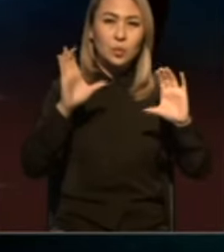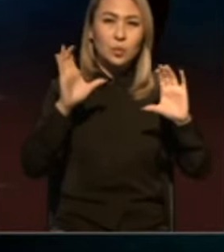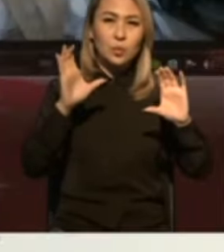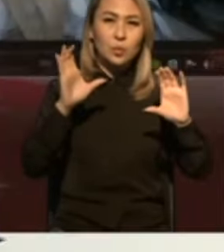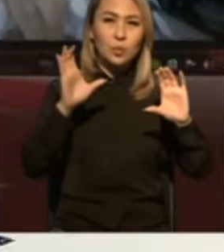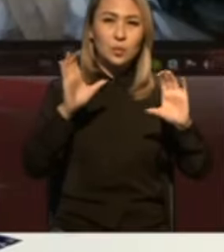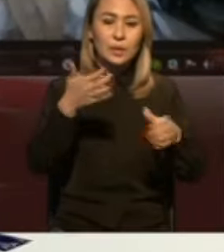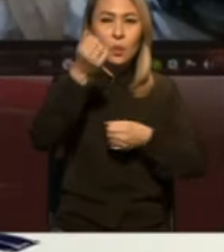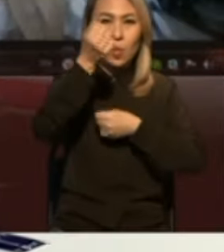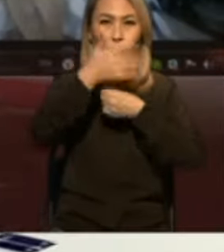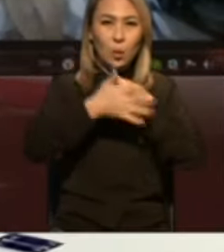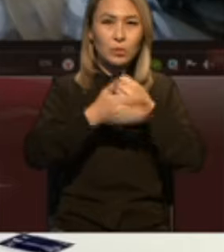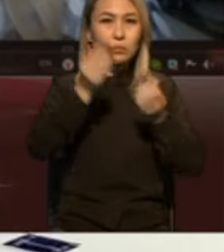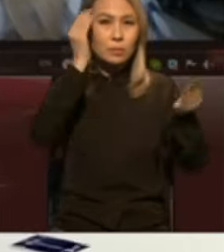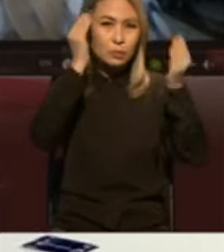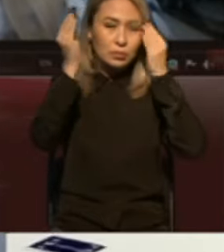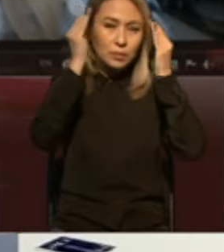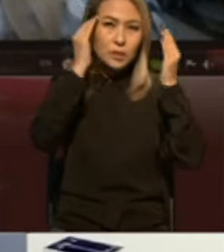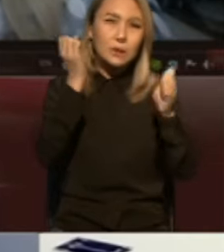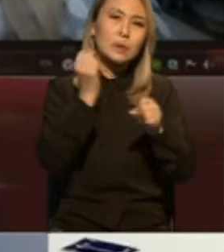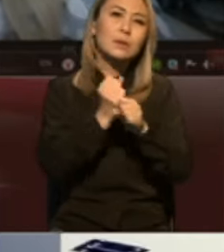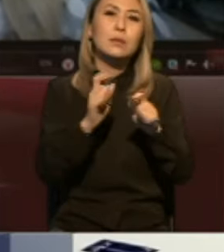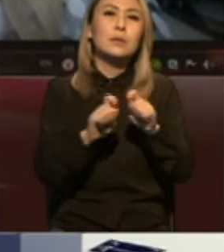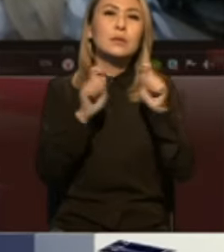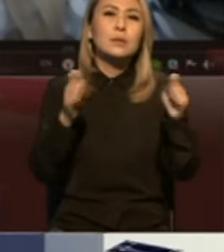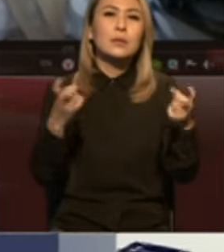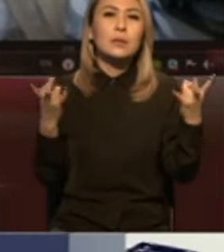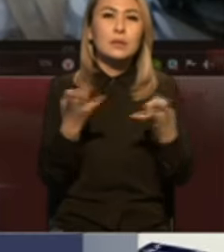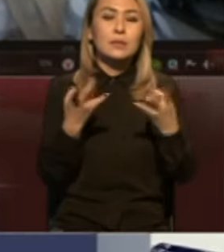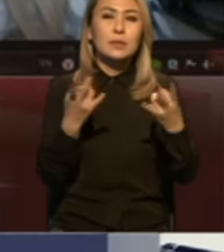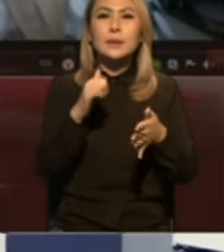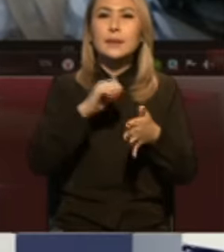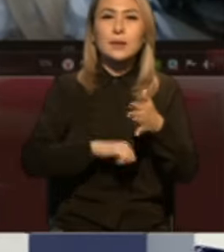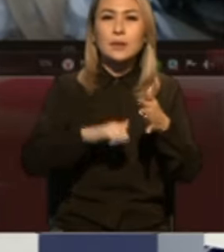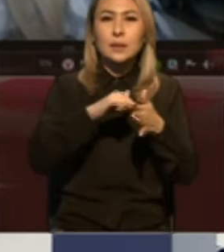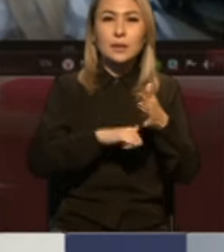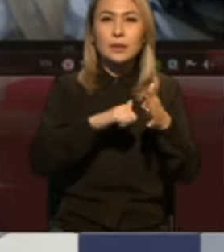университеттерде осы ортақ ой пікір қалыптасу керек деп ойлаймын өз басым. Себебі